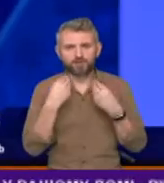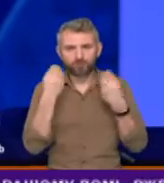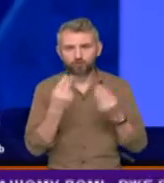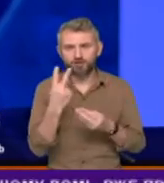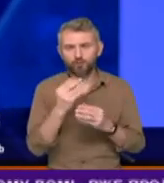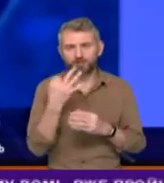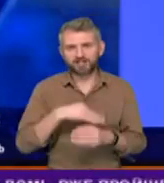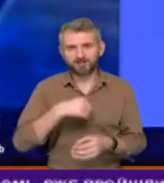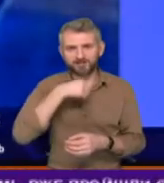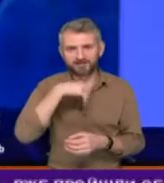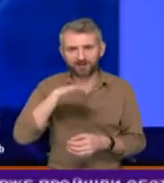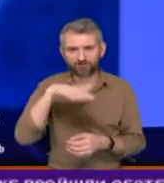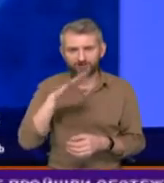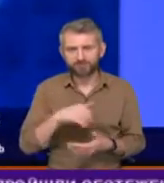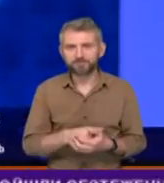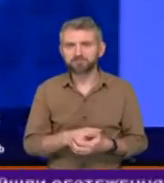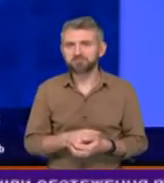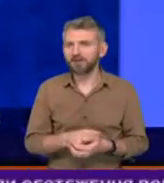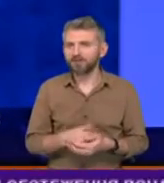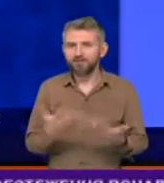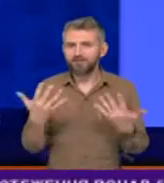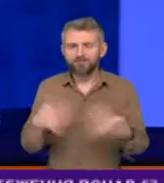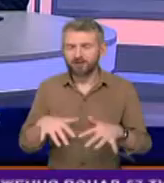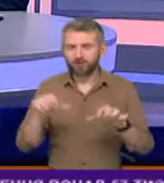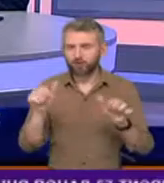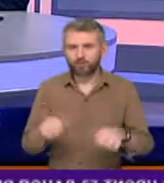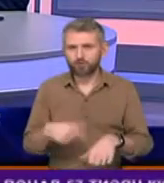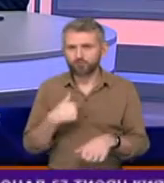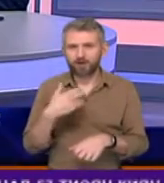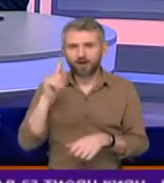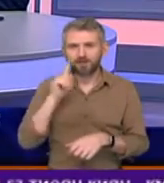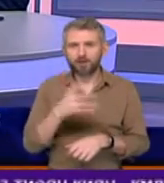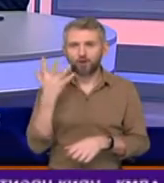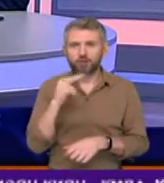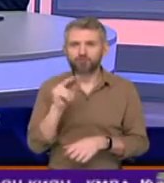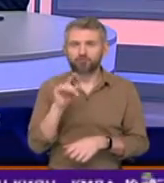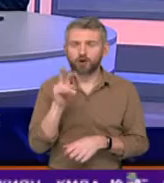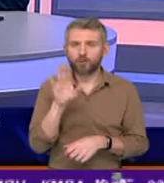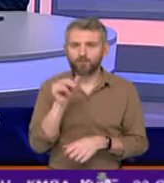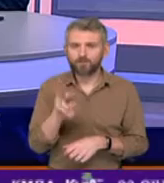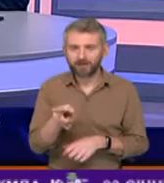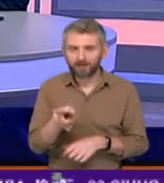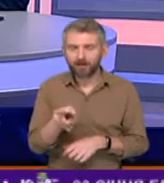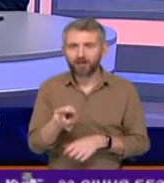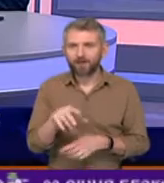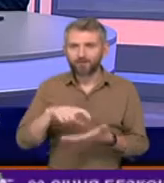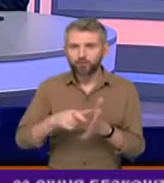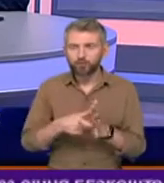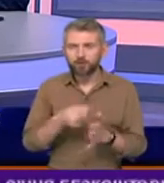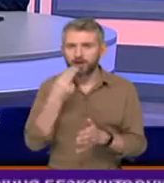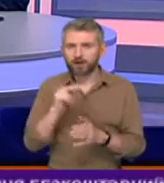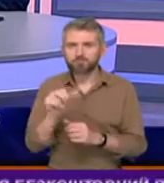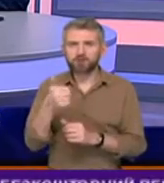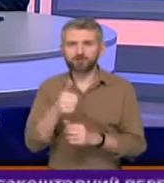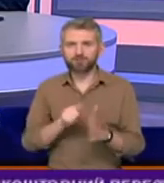2 синів старших. От, знаєте, от втрачаю форму. От, знаю, коли пан Чорноїл в студії, то краще першим встигнути, бо потім щось зайде